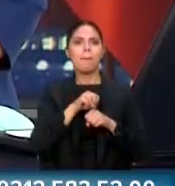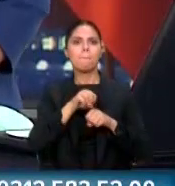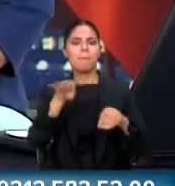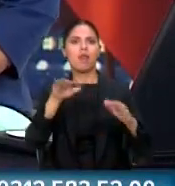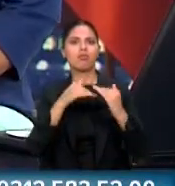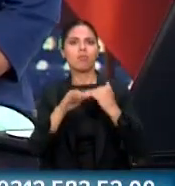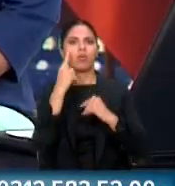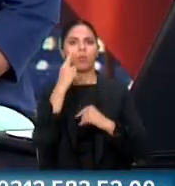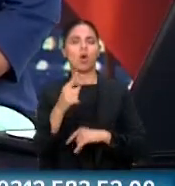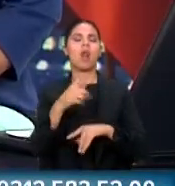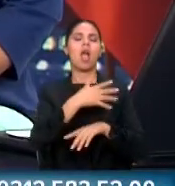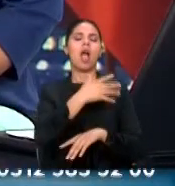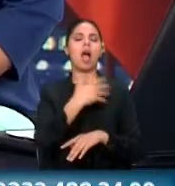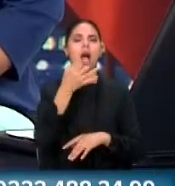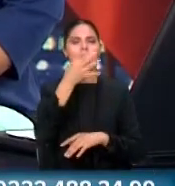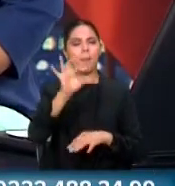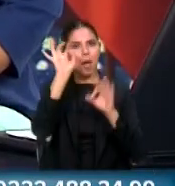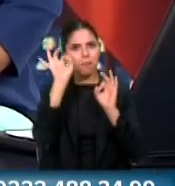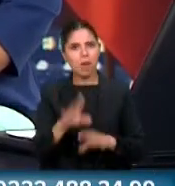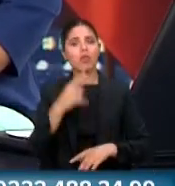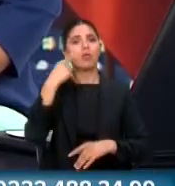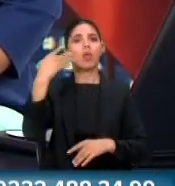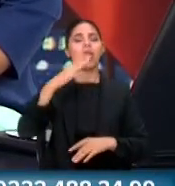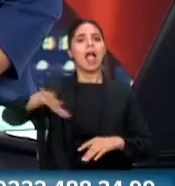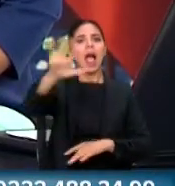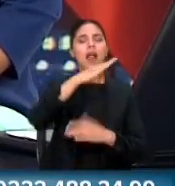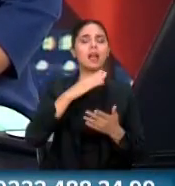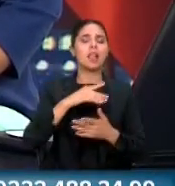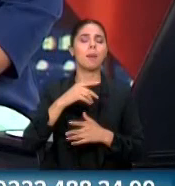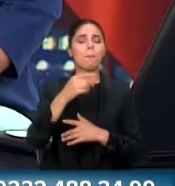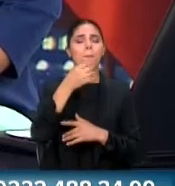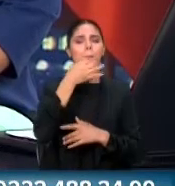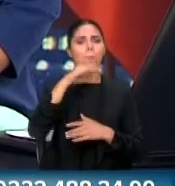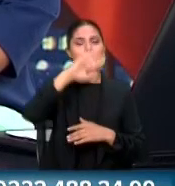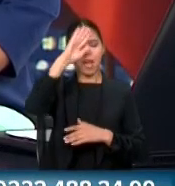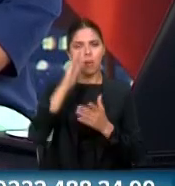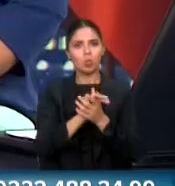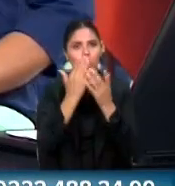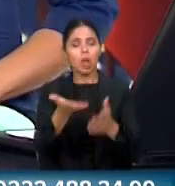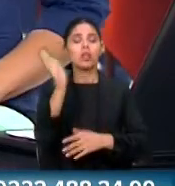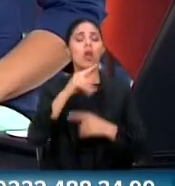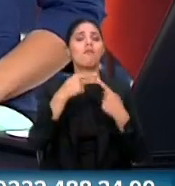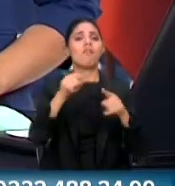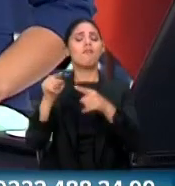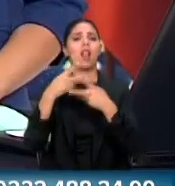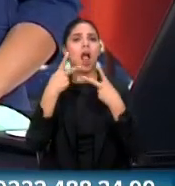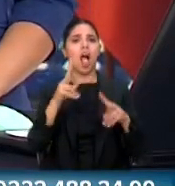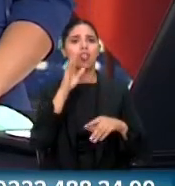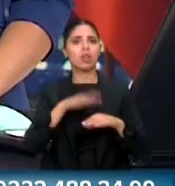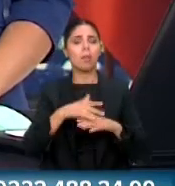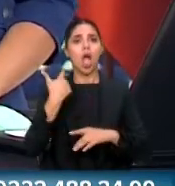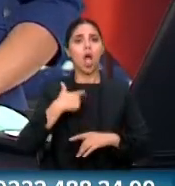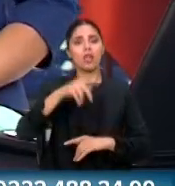yayınladığı mesajla açalım ATV ana haberi. Erdoğan herkesin bayramını kutladıktan sonra çarpıcı açıklamalar yaptı. Özellikle